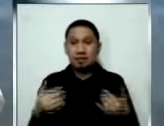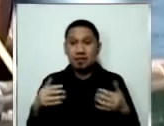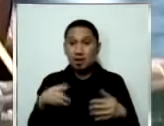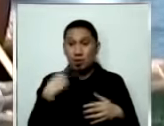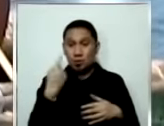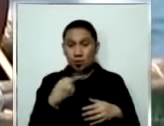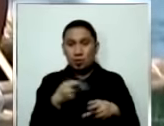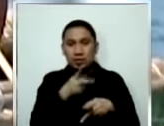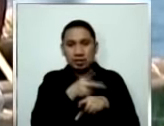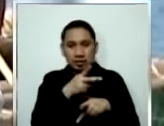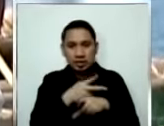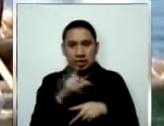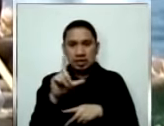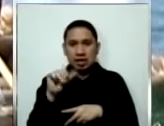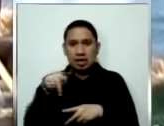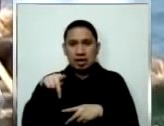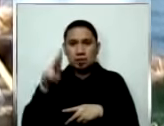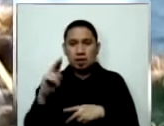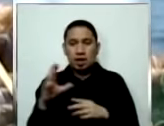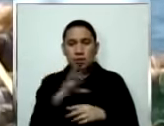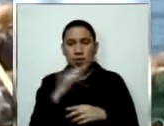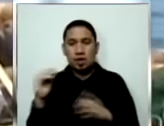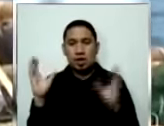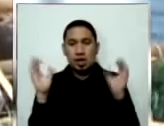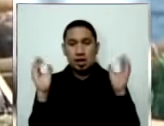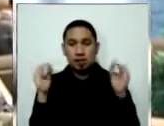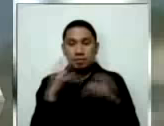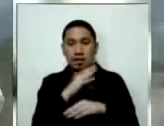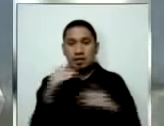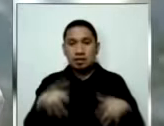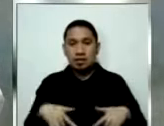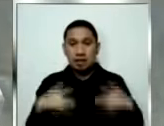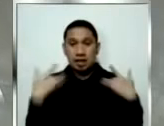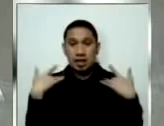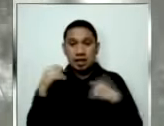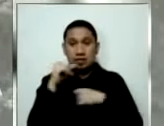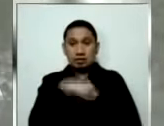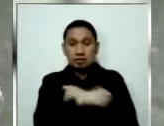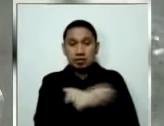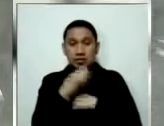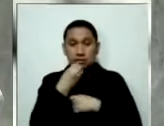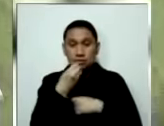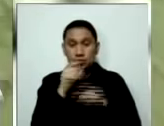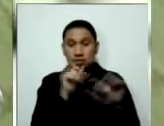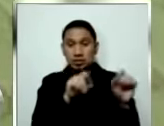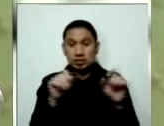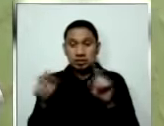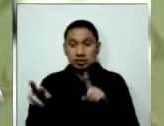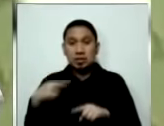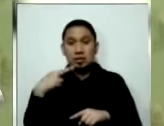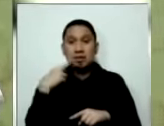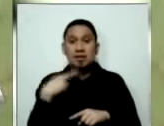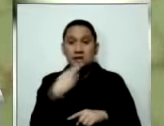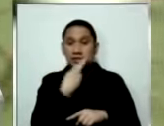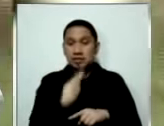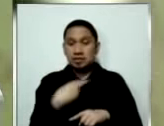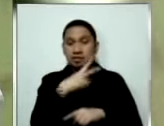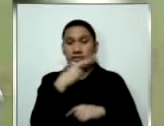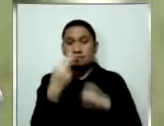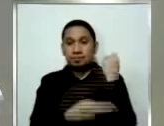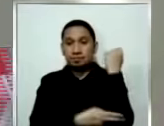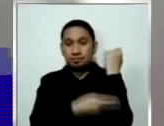talakitok, lobster at iba't iba pang live seafood para ibentang buhay sa mga hotel at restaurant. Sa loob ng